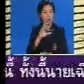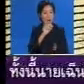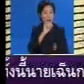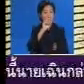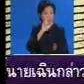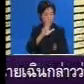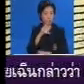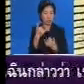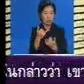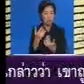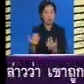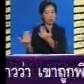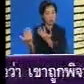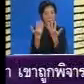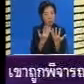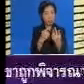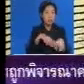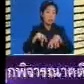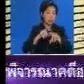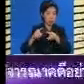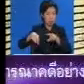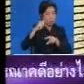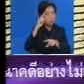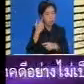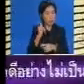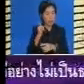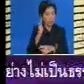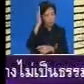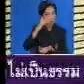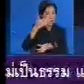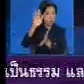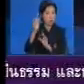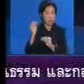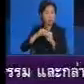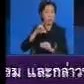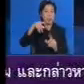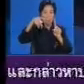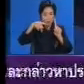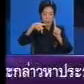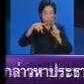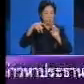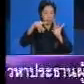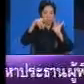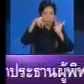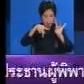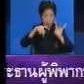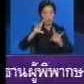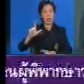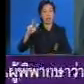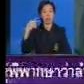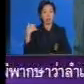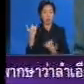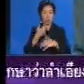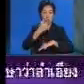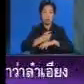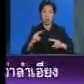เข้าร่วมงานและคาดว่าจะสามารถกระตุ้นยอดการส่งออกได้ถึง 8,000ล้านบาทครับทางด้านคุณพรทิวานาคาศัยนะครับรัฐมนตรีว่าการกระทรวงพาณิชย์